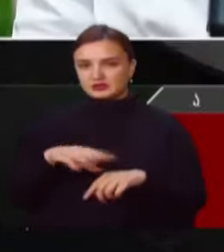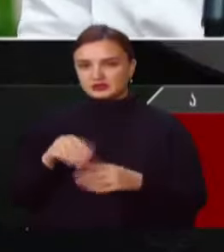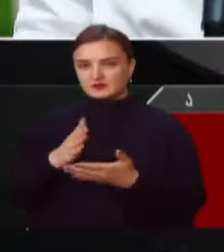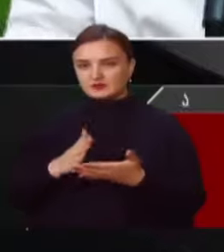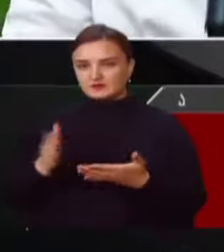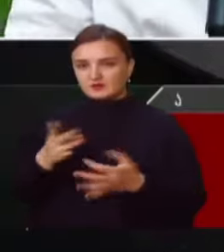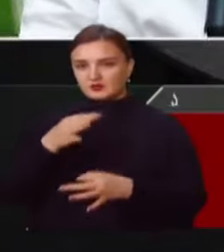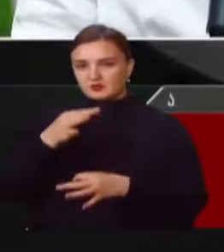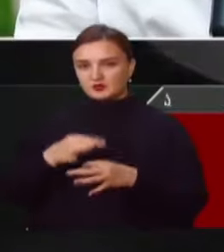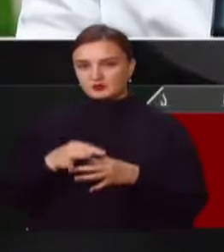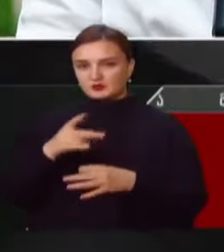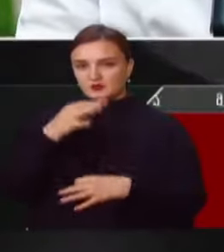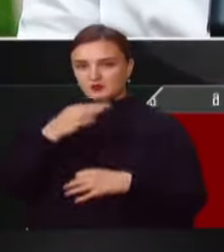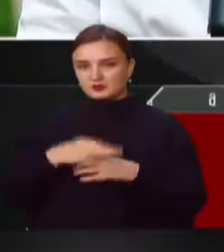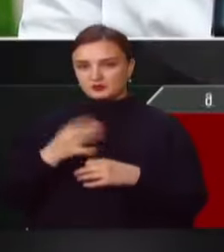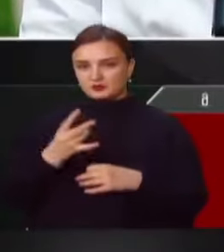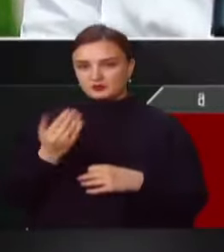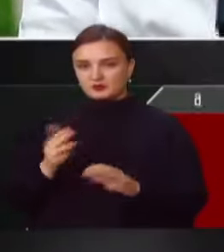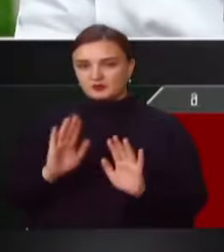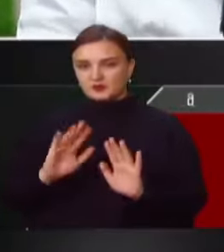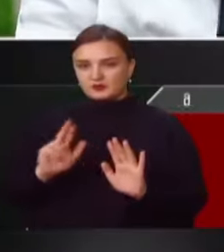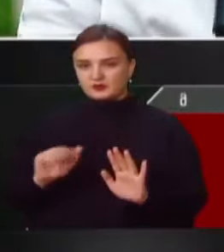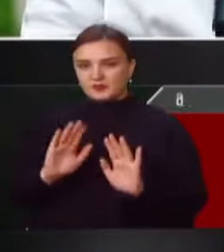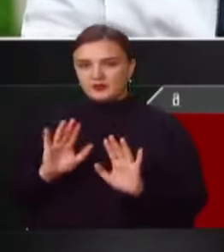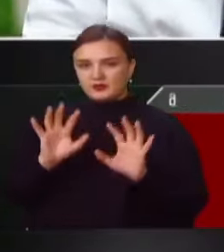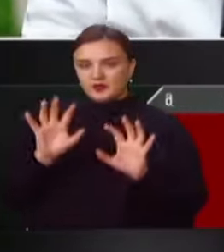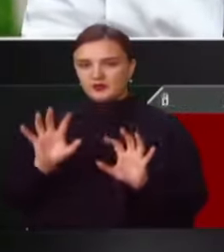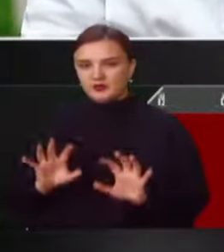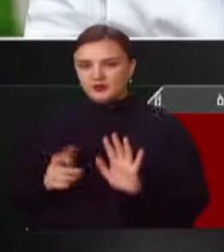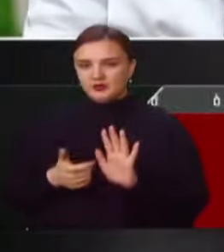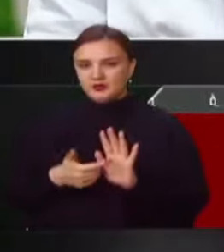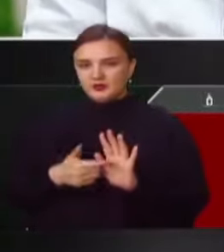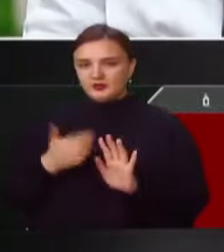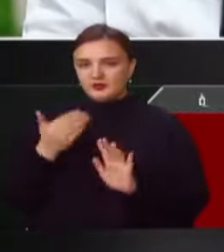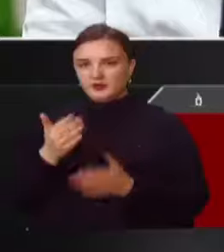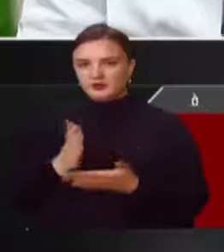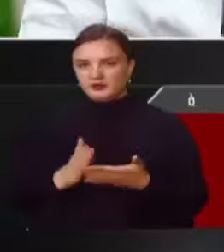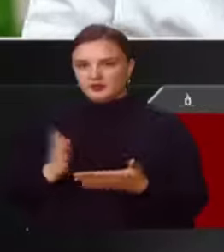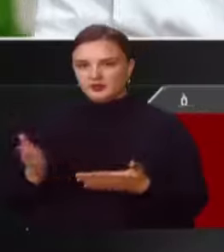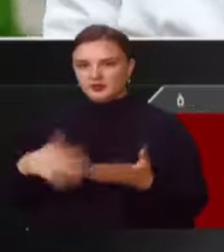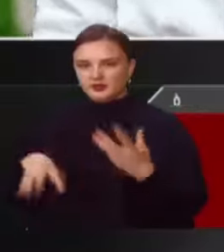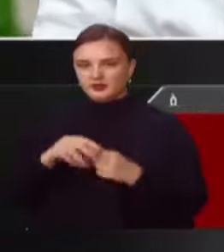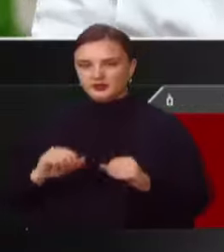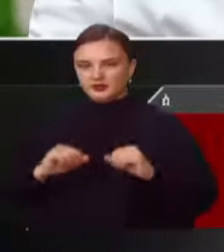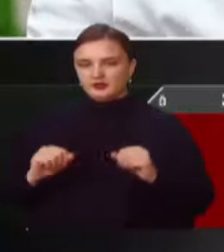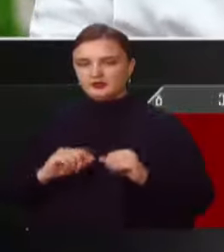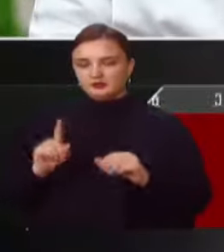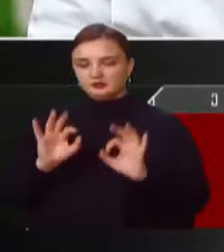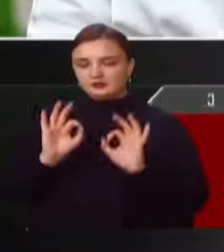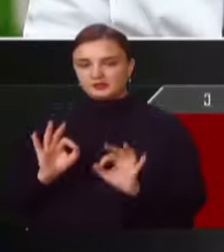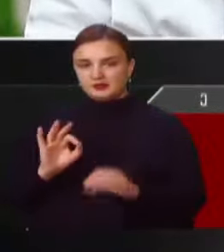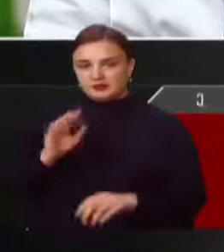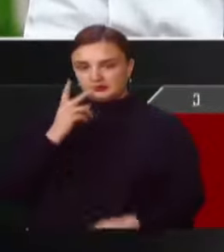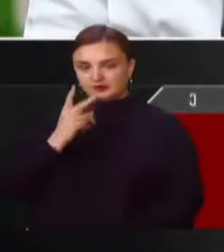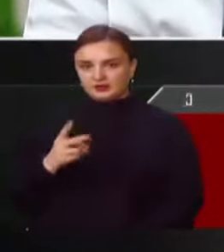პასუხი უნდა აგოს, თუმცა პასუხი უნდა აგონ მათ მხოლოდ და მხოლოდ კანონის წინაშე. მათი ნაწილი კი ცდილობს, რომ გამართლება